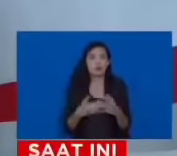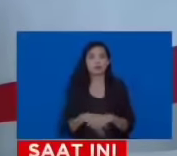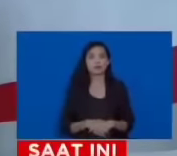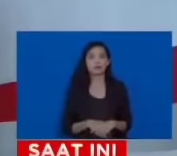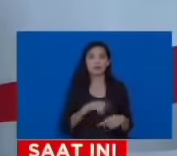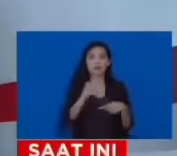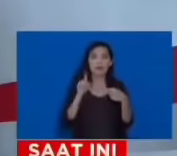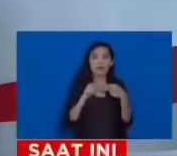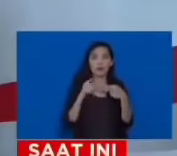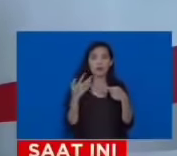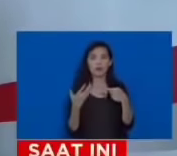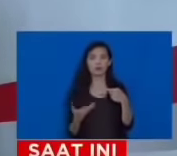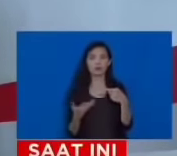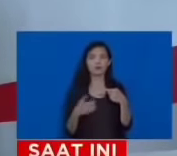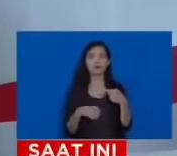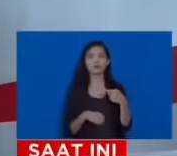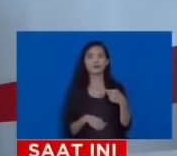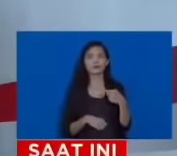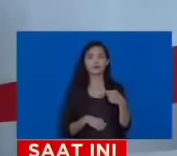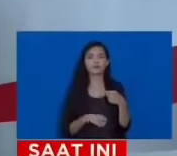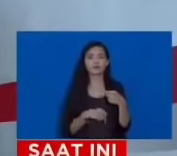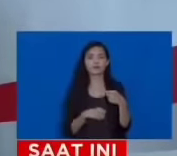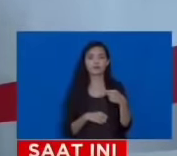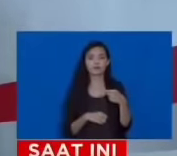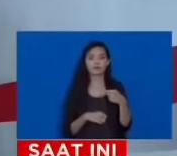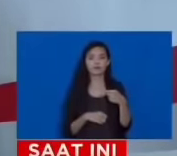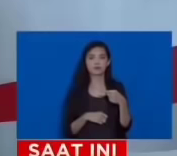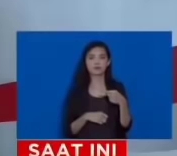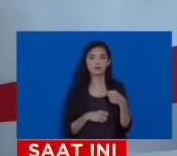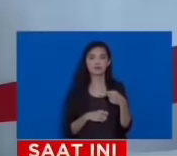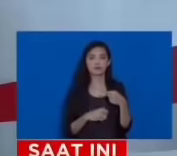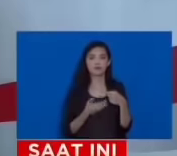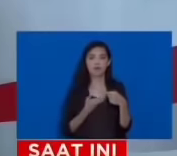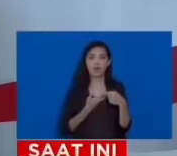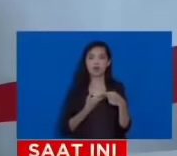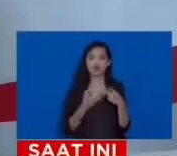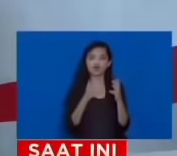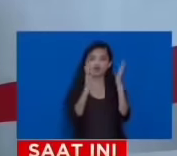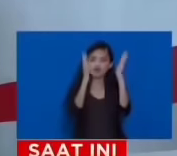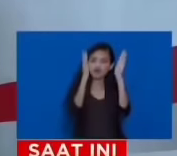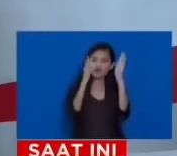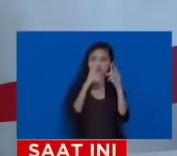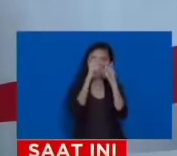Yang pertama adalah bahwa kita sampaikan apresiasi kepada